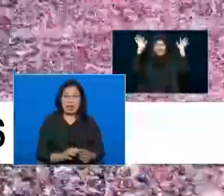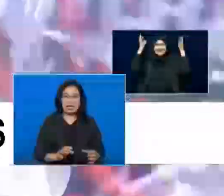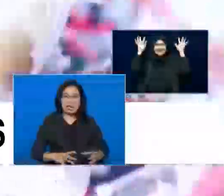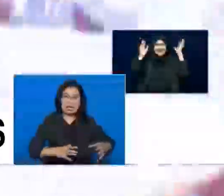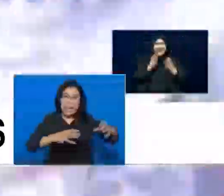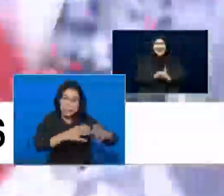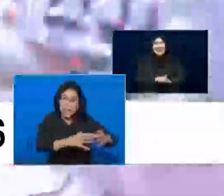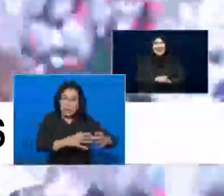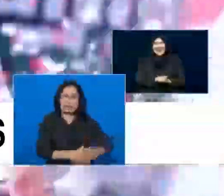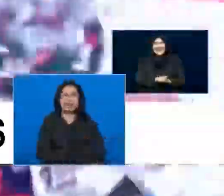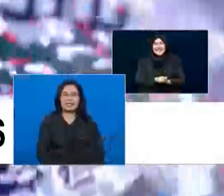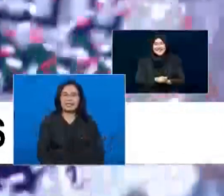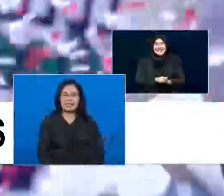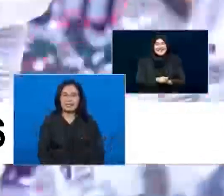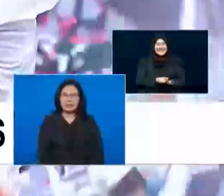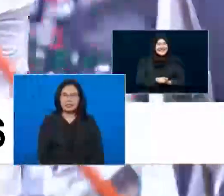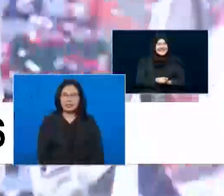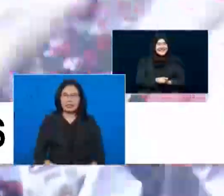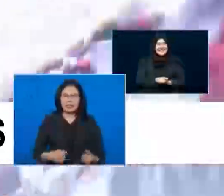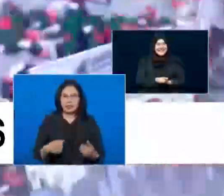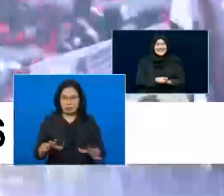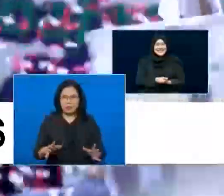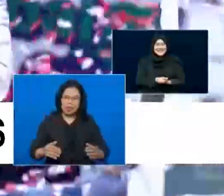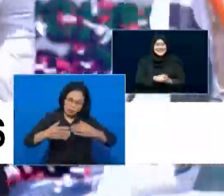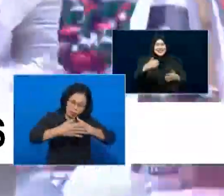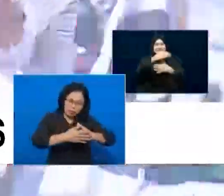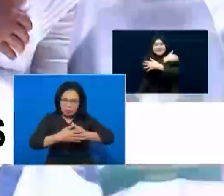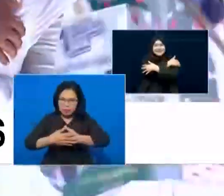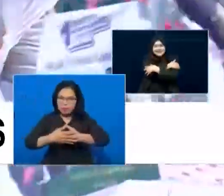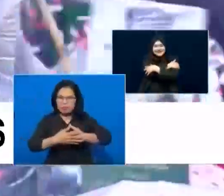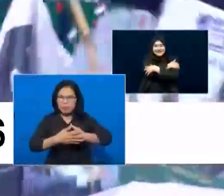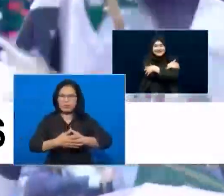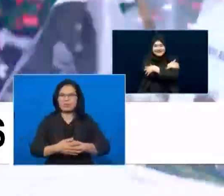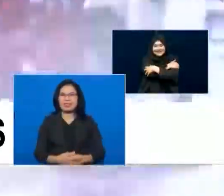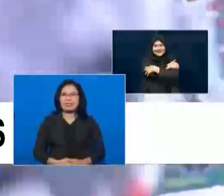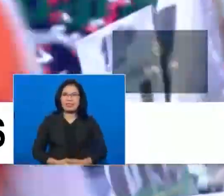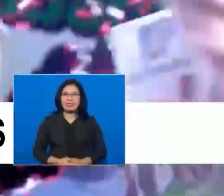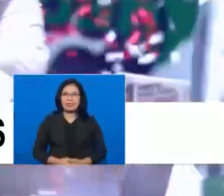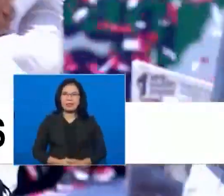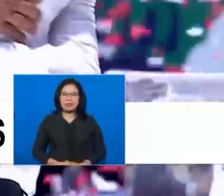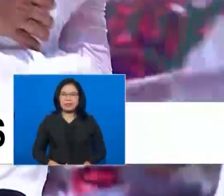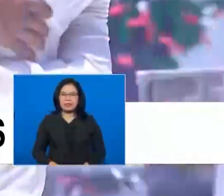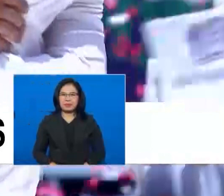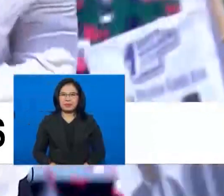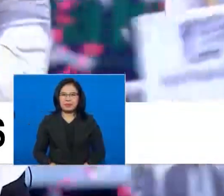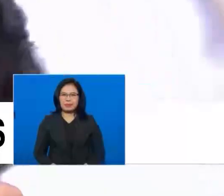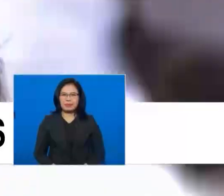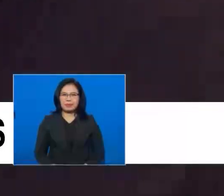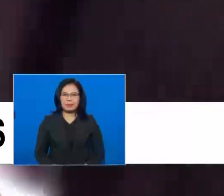Usai berpidato, suasana haru menyelimuti Anies Caimin dengan memeluk satu sama lain.